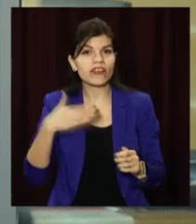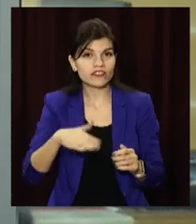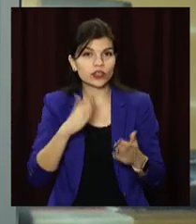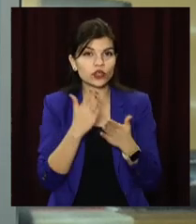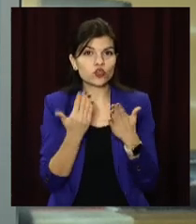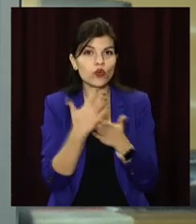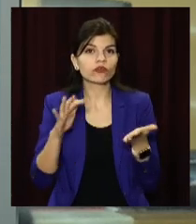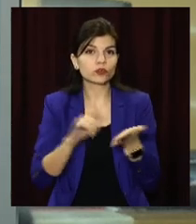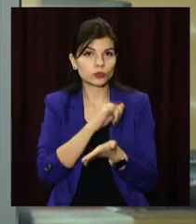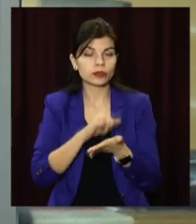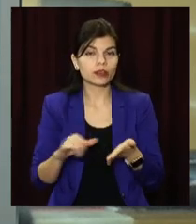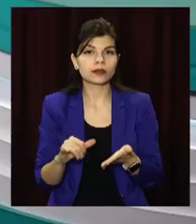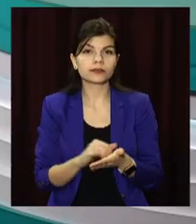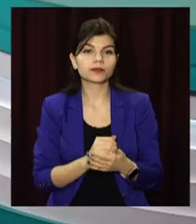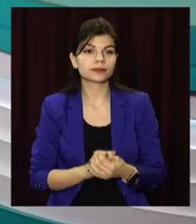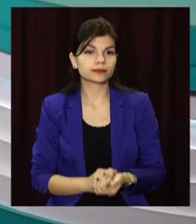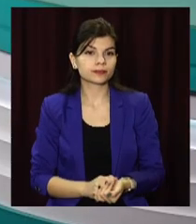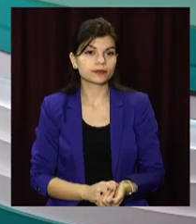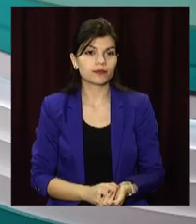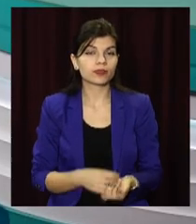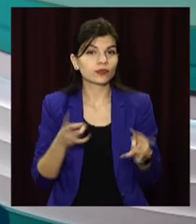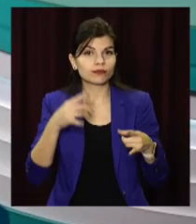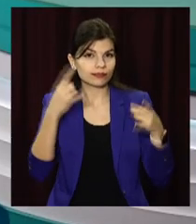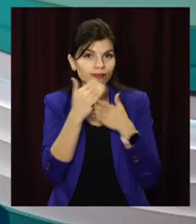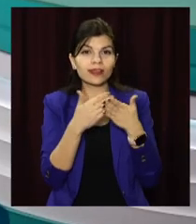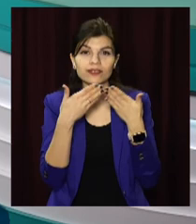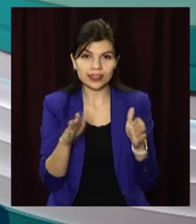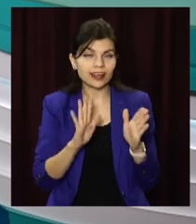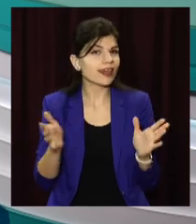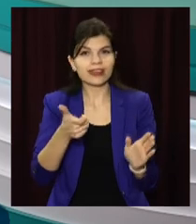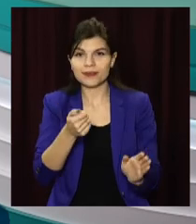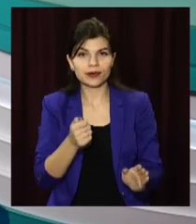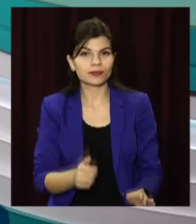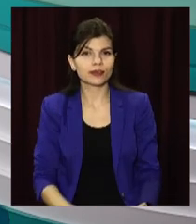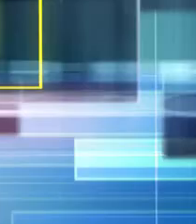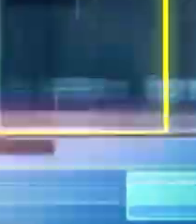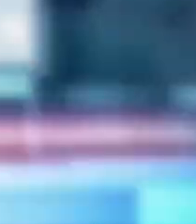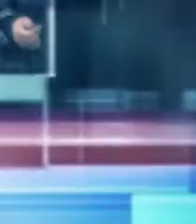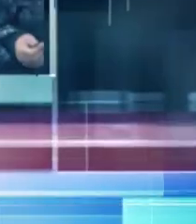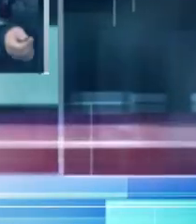мережах та на нашому YouTube-каналі. Залишайтеся з відкритим та не перемикайте.